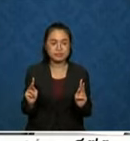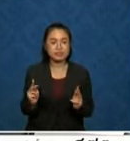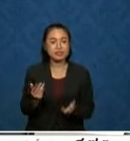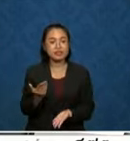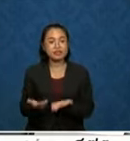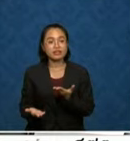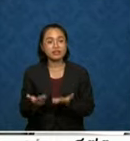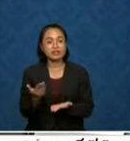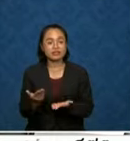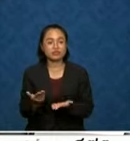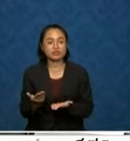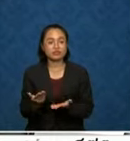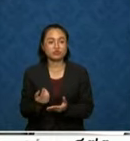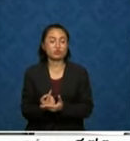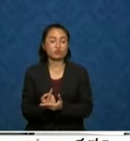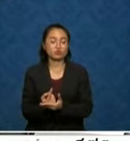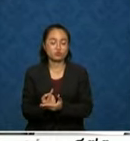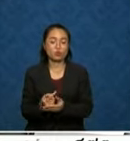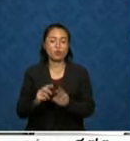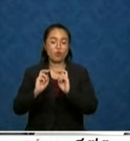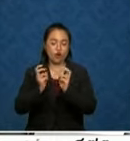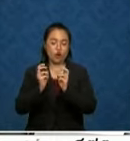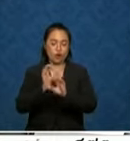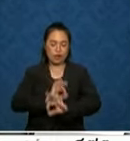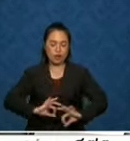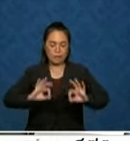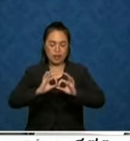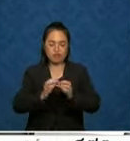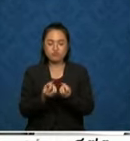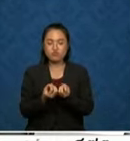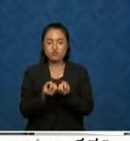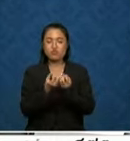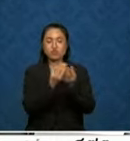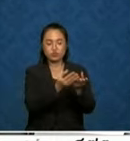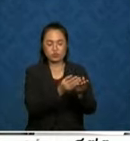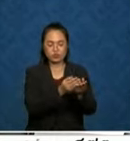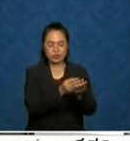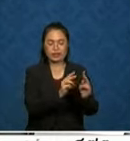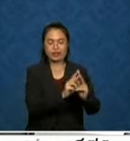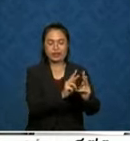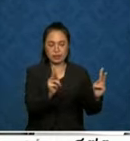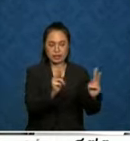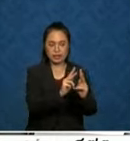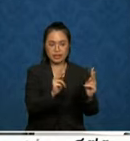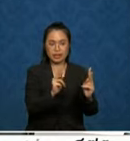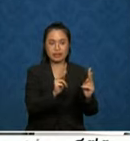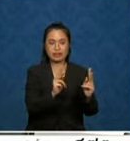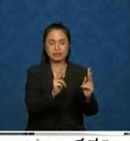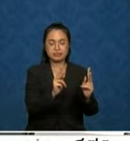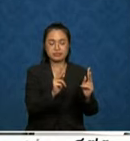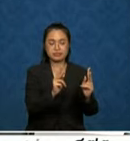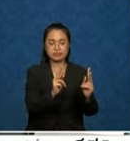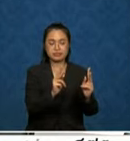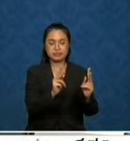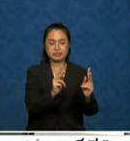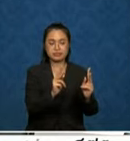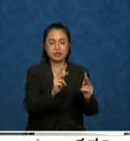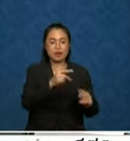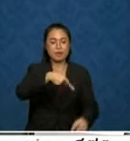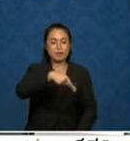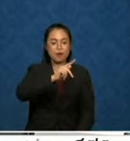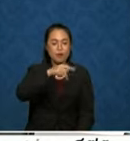จะส่งเรื่องสำคัญเหล่านี้เข้าไปที่กรรมธิการสามัญปป